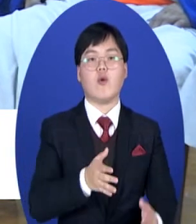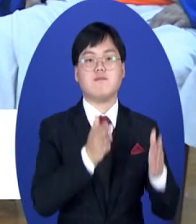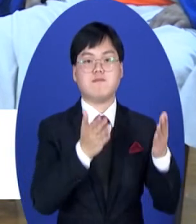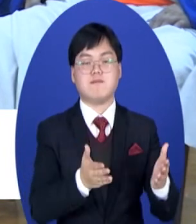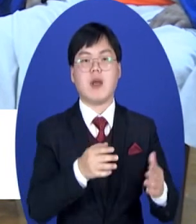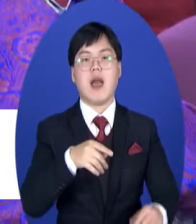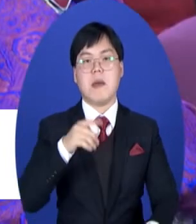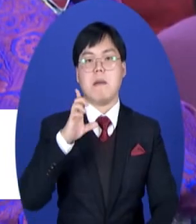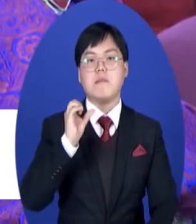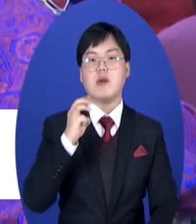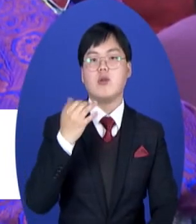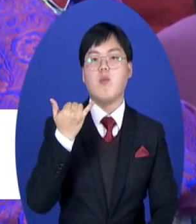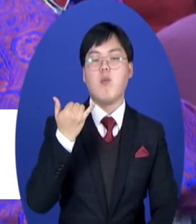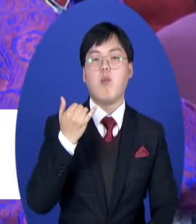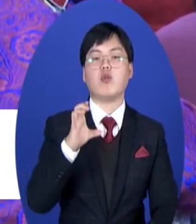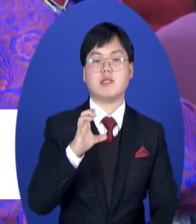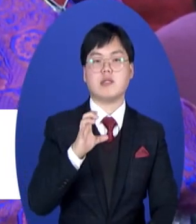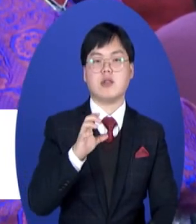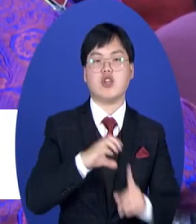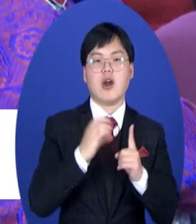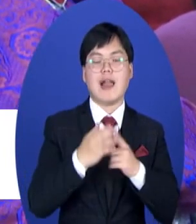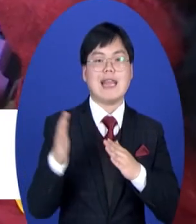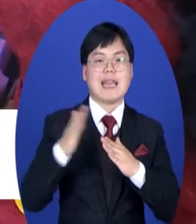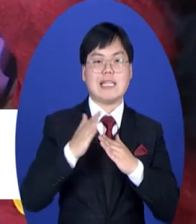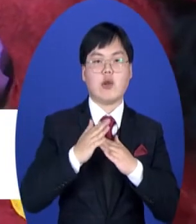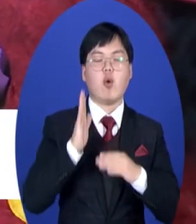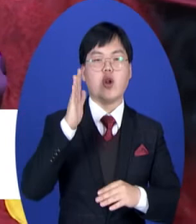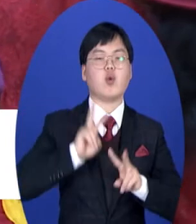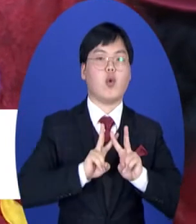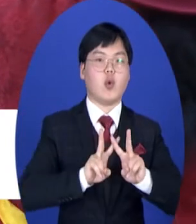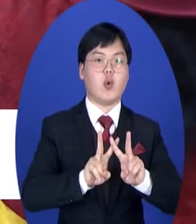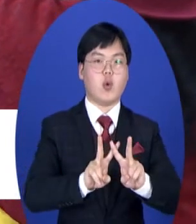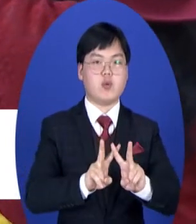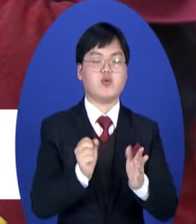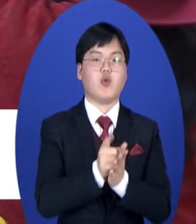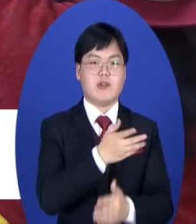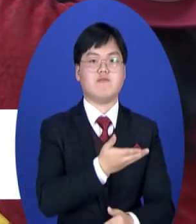сурталчлах нь бит бус соёлын үеийг түүчээг таслахгүй байх өндөр ач холбогдолтой юм аа.